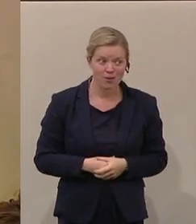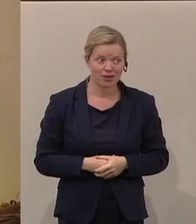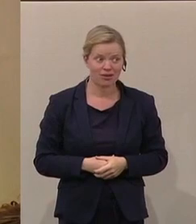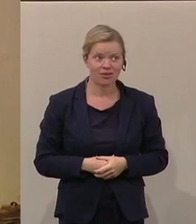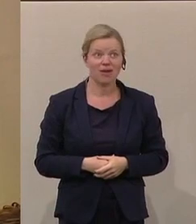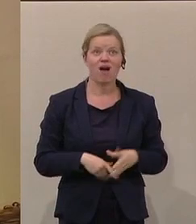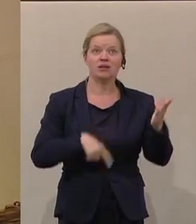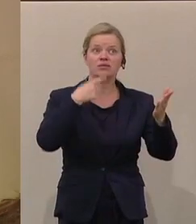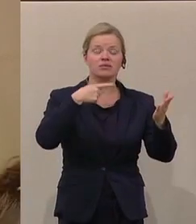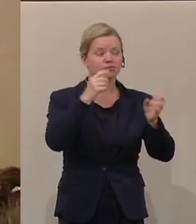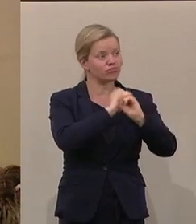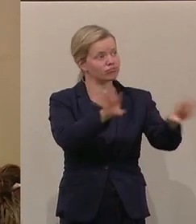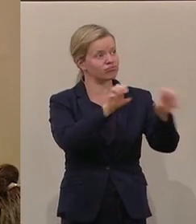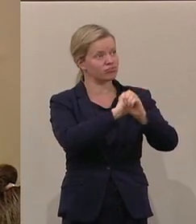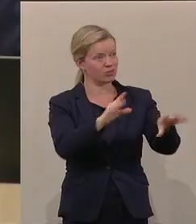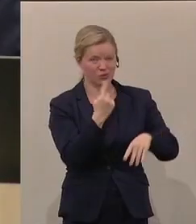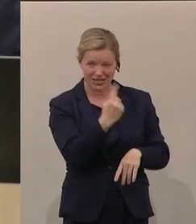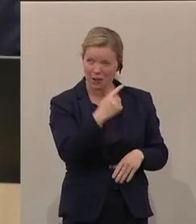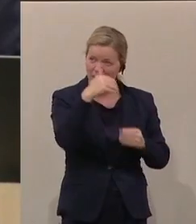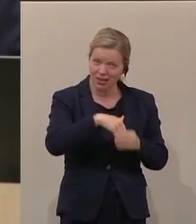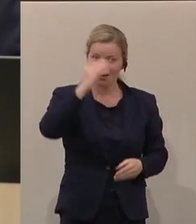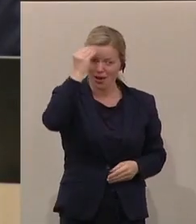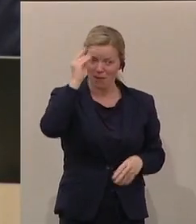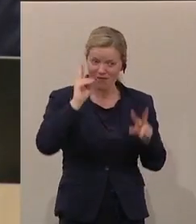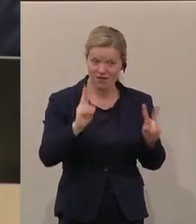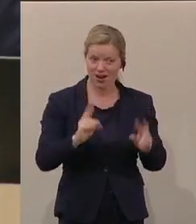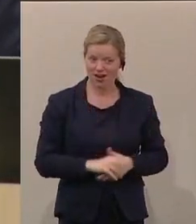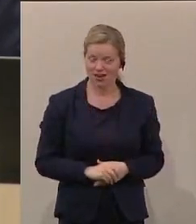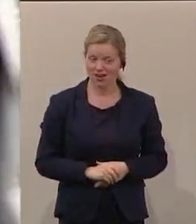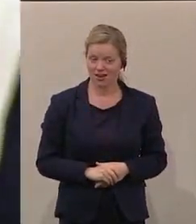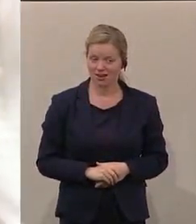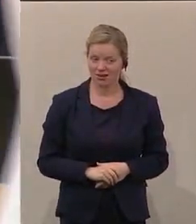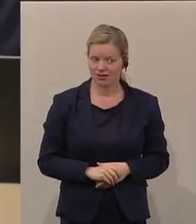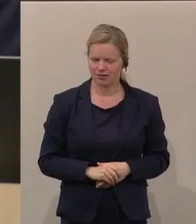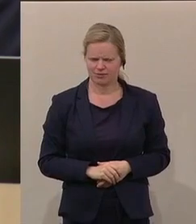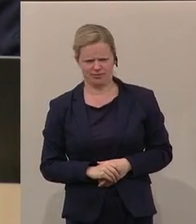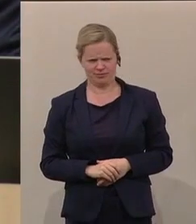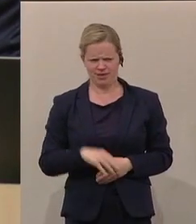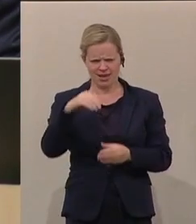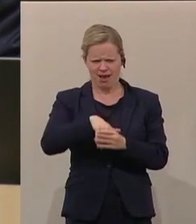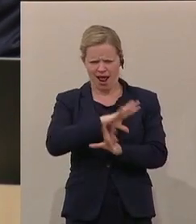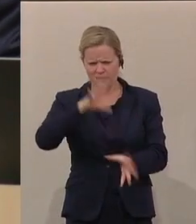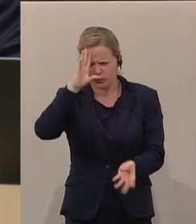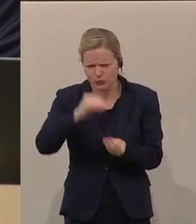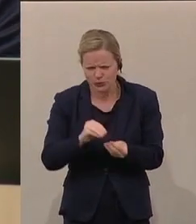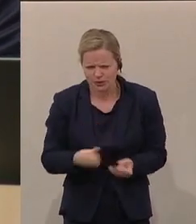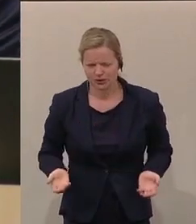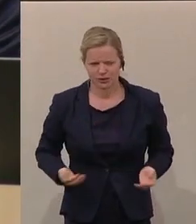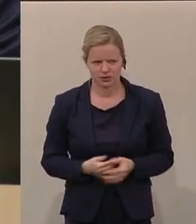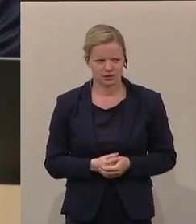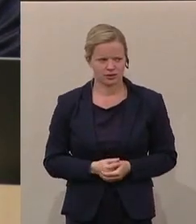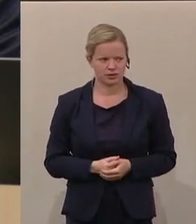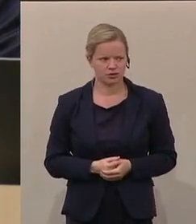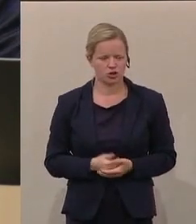was Sie hier verbreiten? Glauben Sie das wirklich? Also das ist ja alles Blödsinn. Da gleich